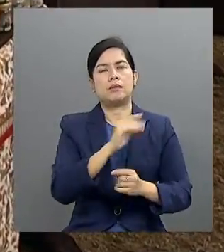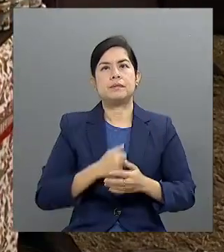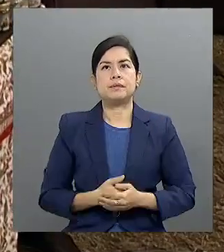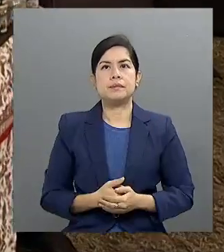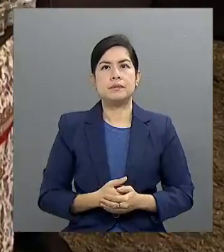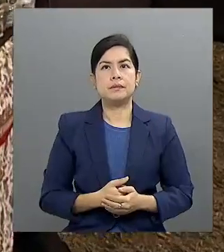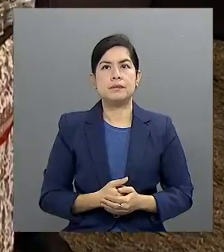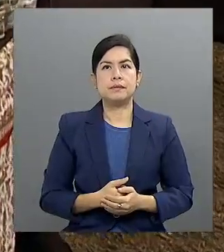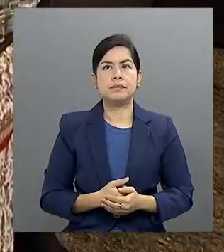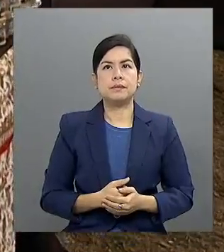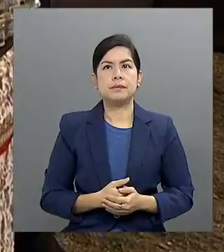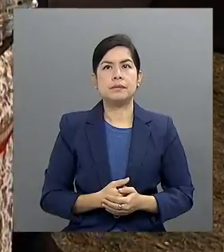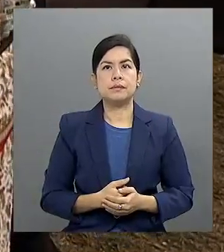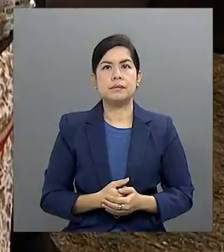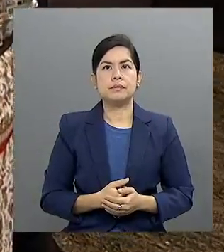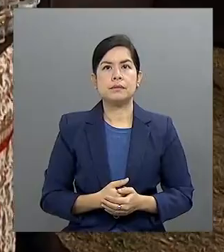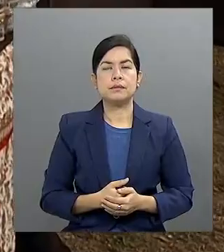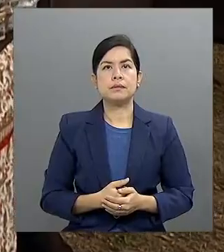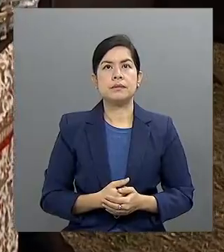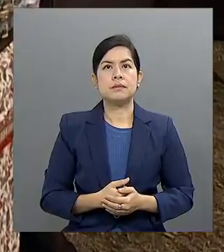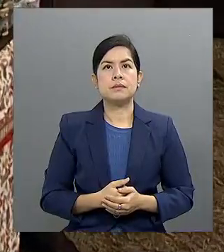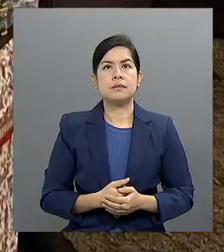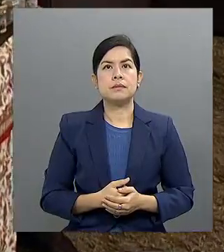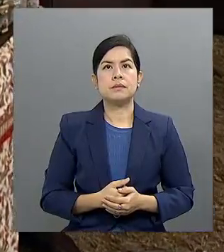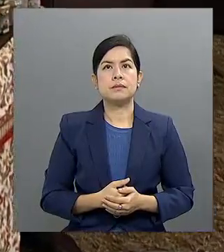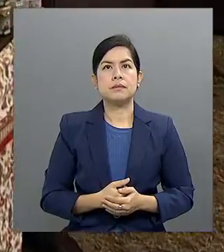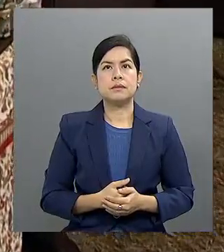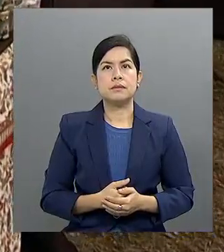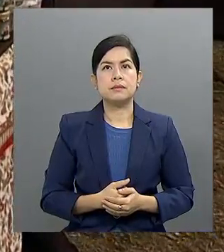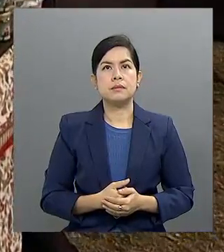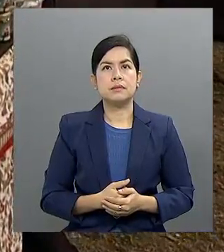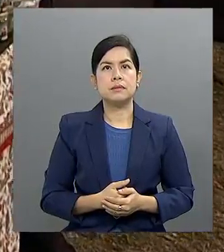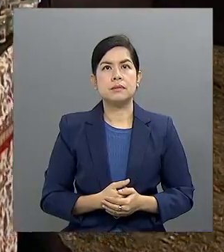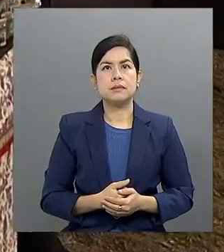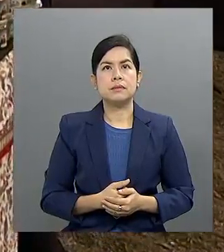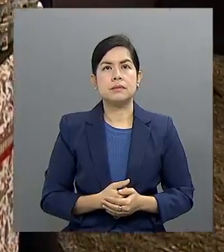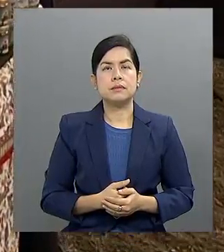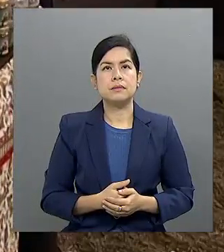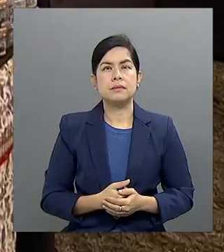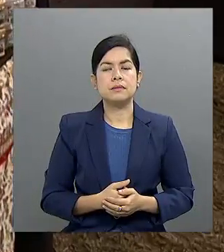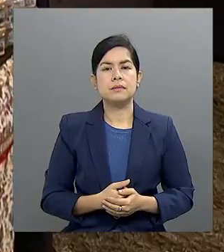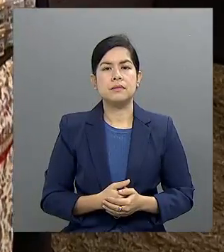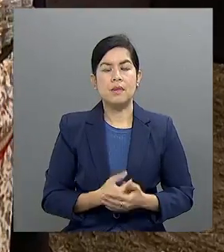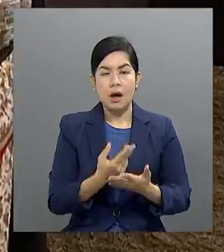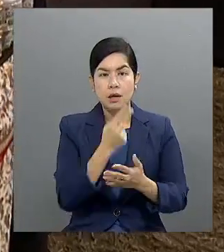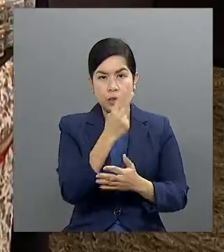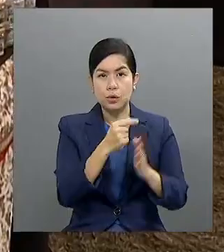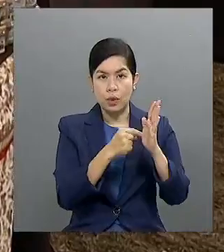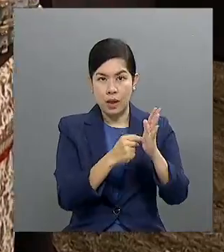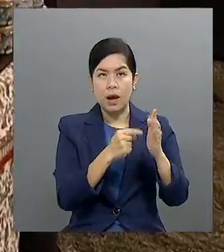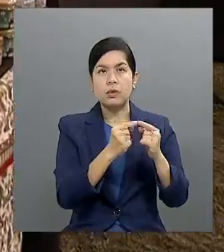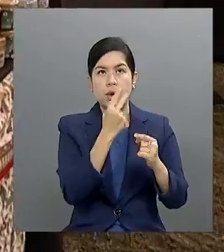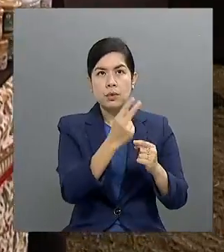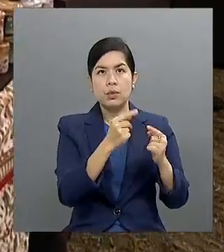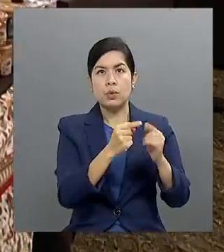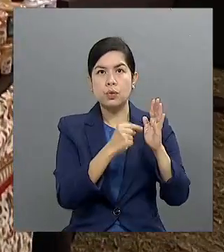าก็มี พูดได้เลยครับมาได้ยินนะ มาลอง เดี๋ยวนี่จะสาธิตแบบกันเองก่อนคร่าวๆเดี๋ยวจะโขลกให้ดูทุกชิ้น